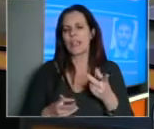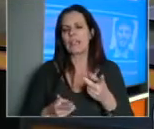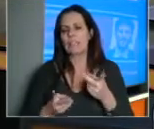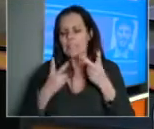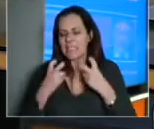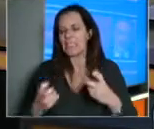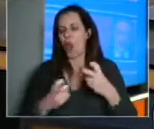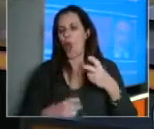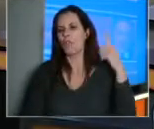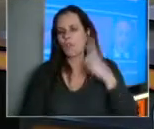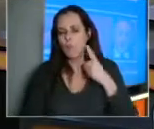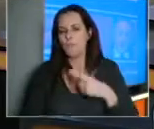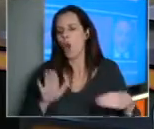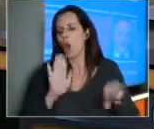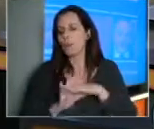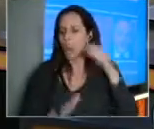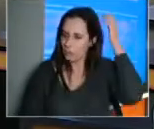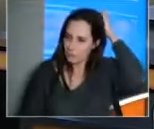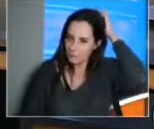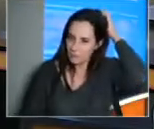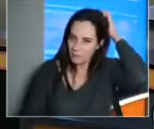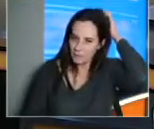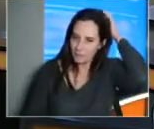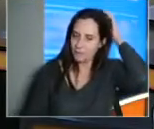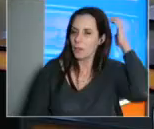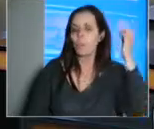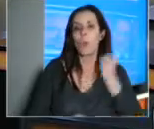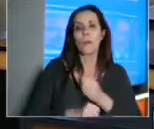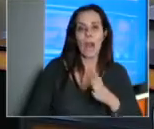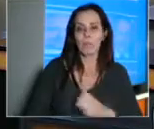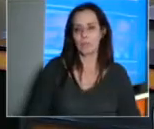סחיטות ואיומים ואולטימטומים, אז אנחנו... בוא נעשה את המסע